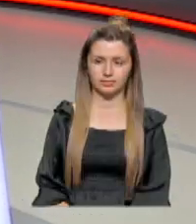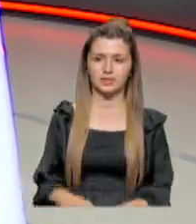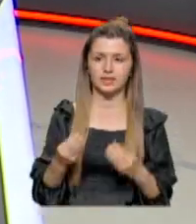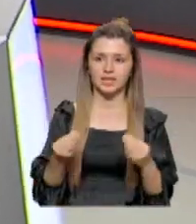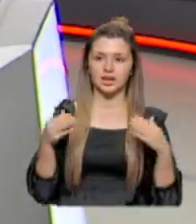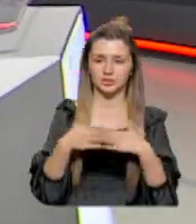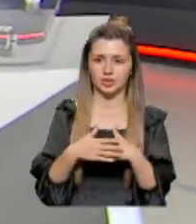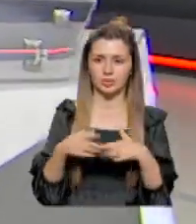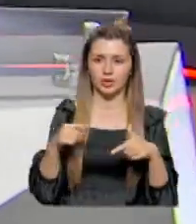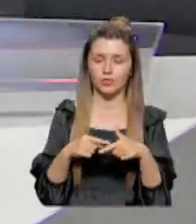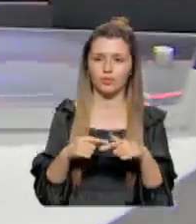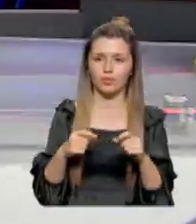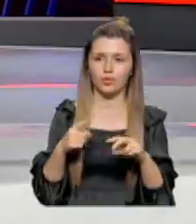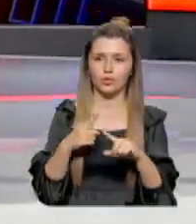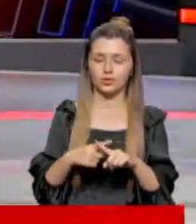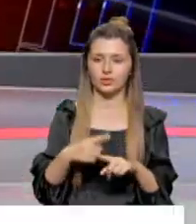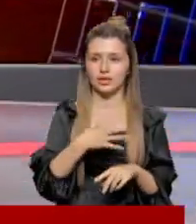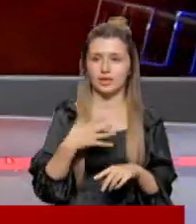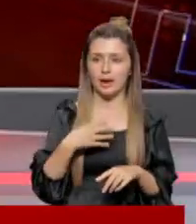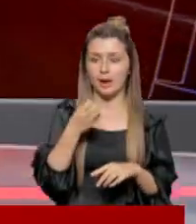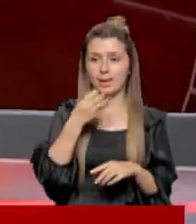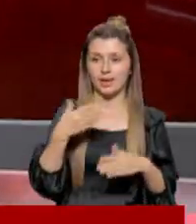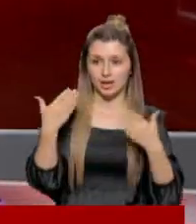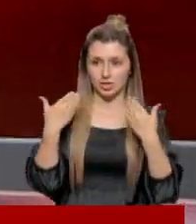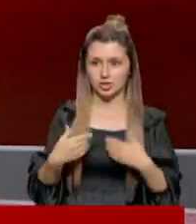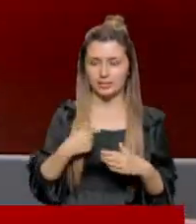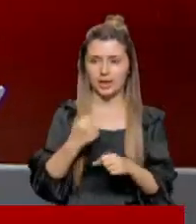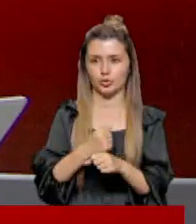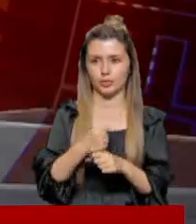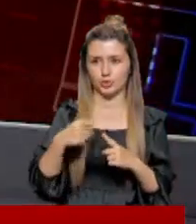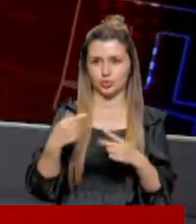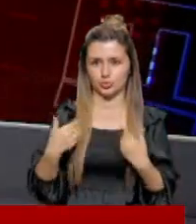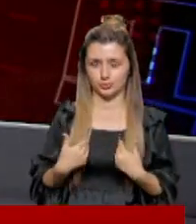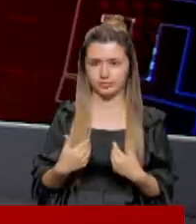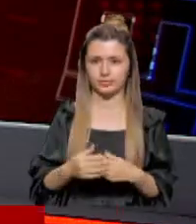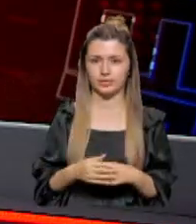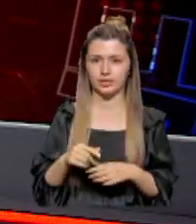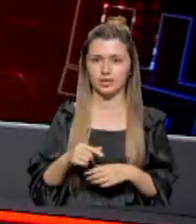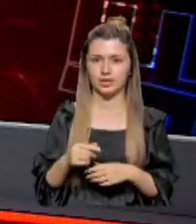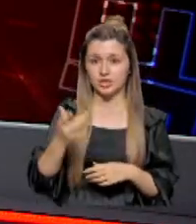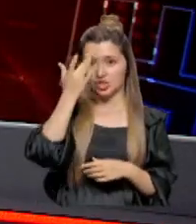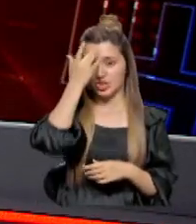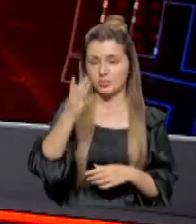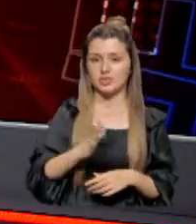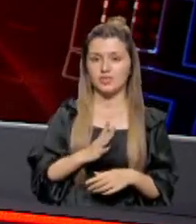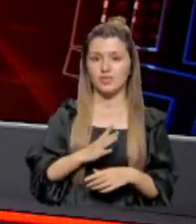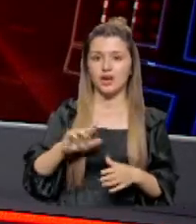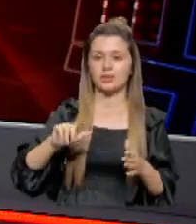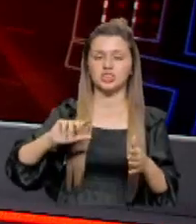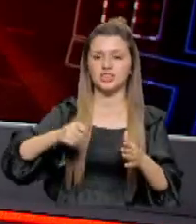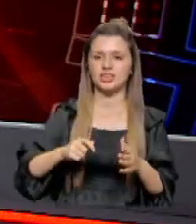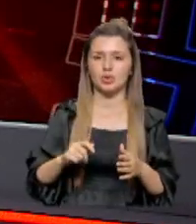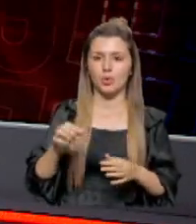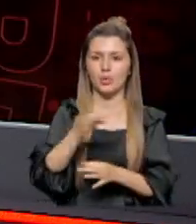Efendim iyi akşamlar. Fox Ana Haber Bülteni ile karşınızdayız. Ben Gülbin Tosun. Efendim şehidimiz var. Pençekilit